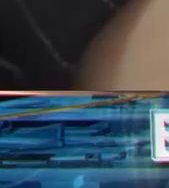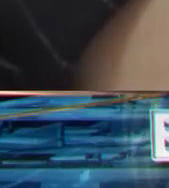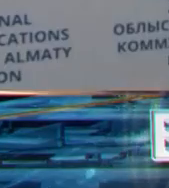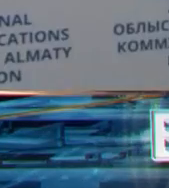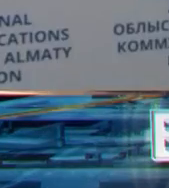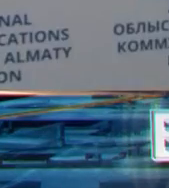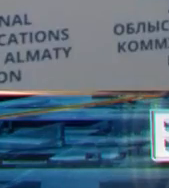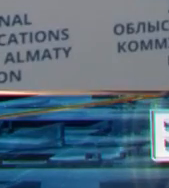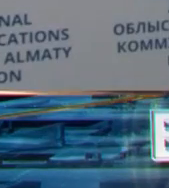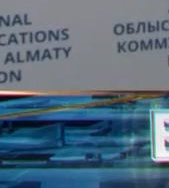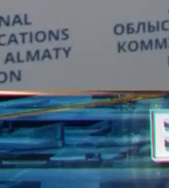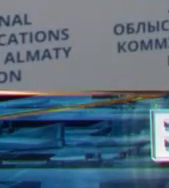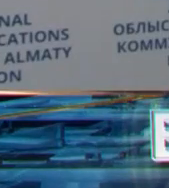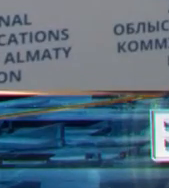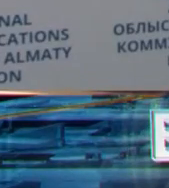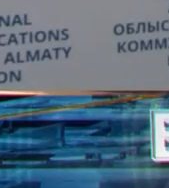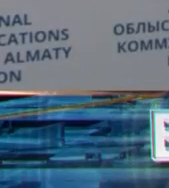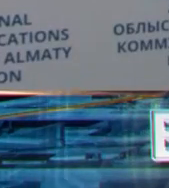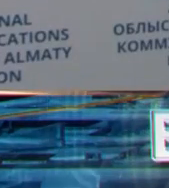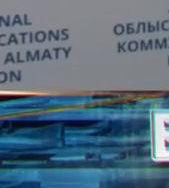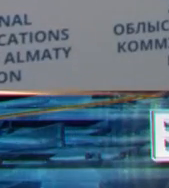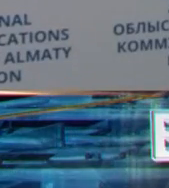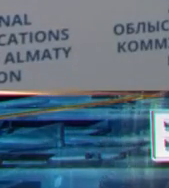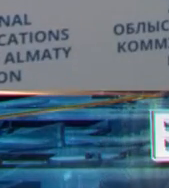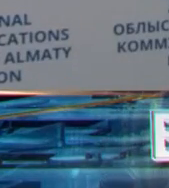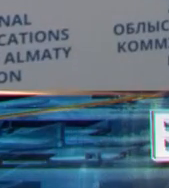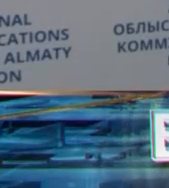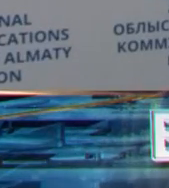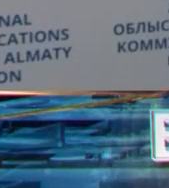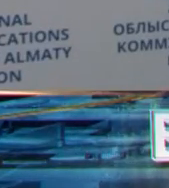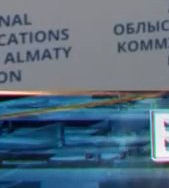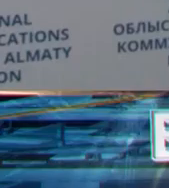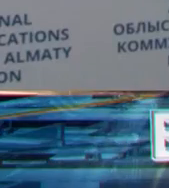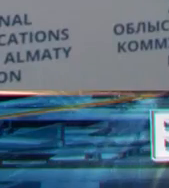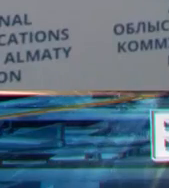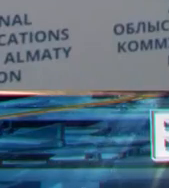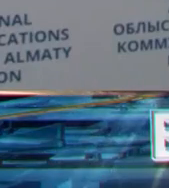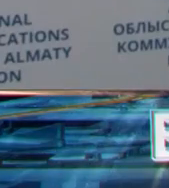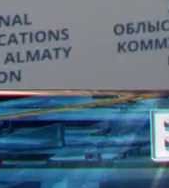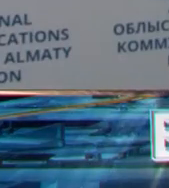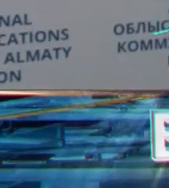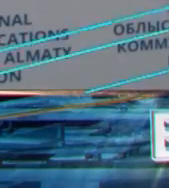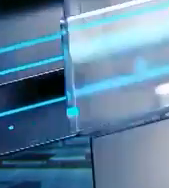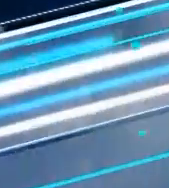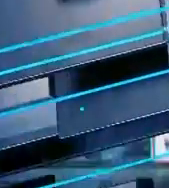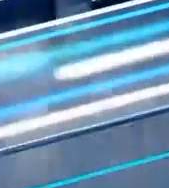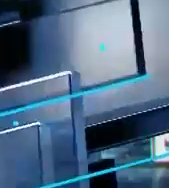қабылданады. Тұрғын үй кезегінде мұқтаж кісілер болу керек, міндетті түрде кезекте тұру керек.